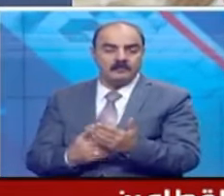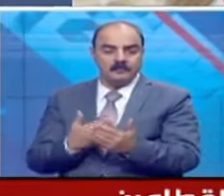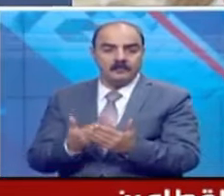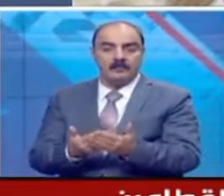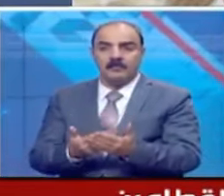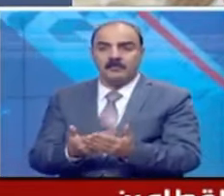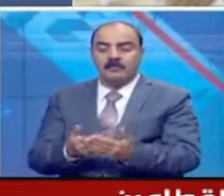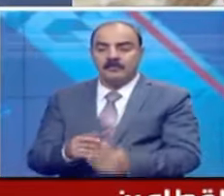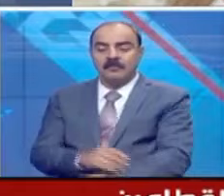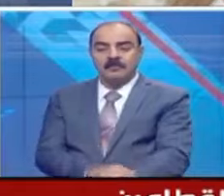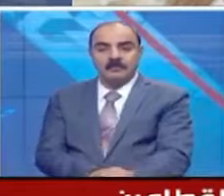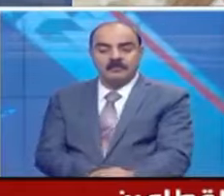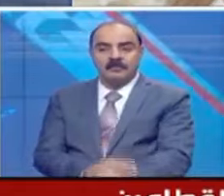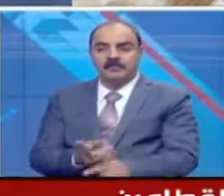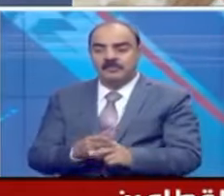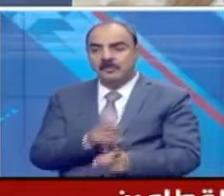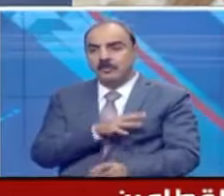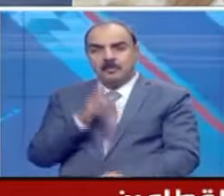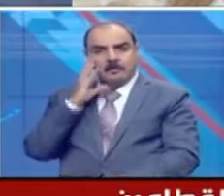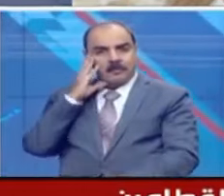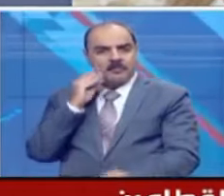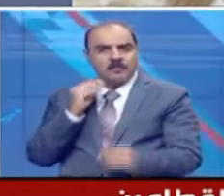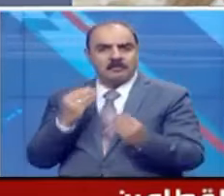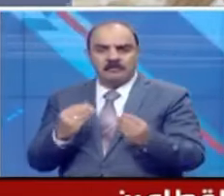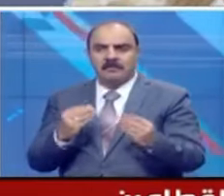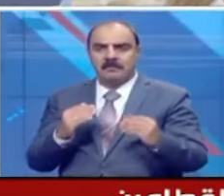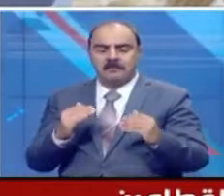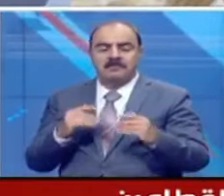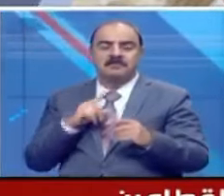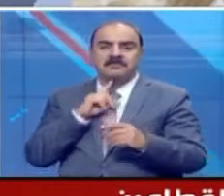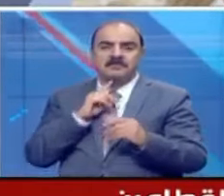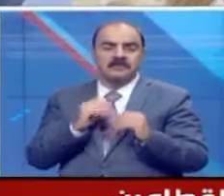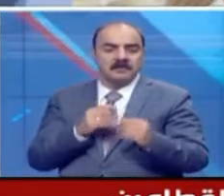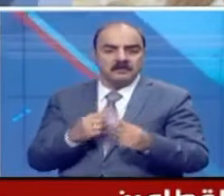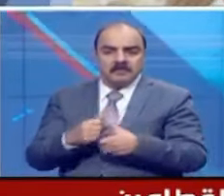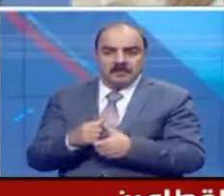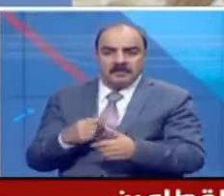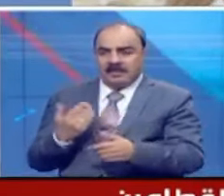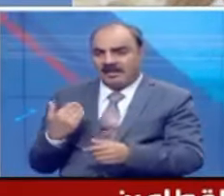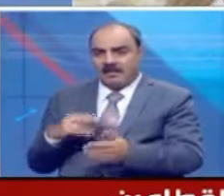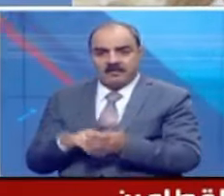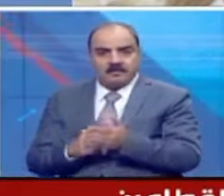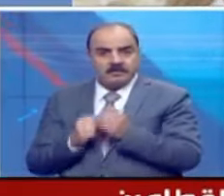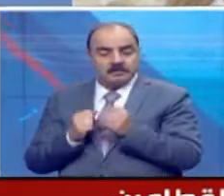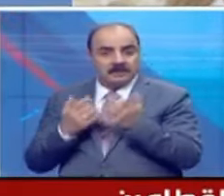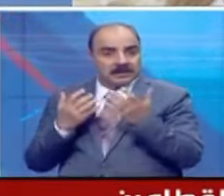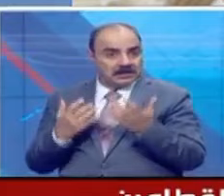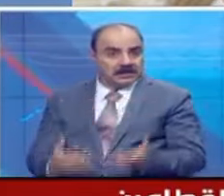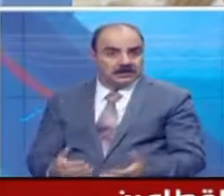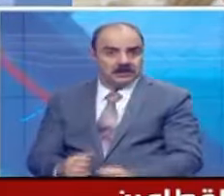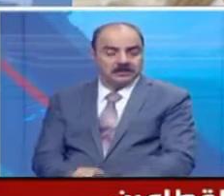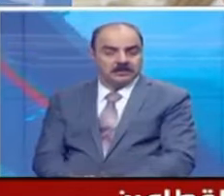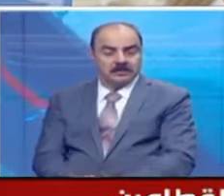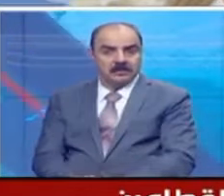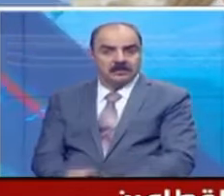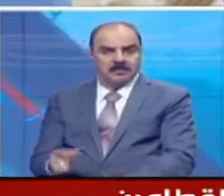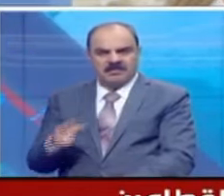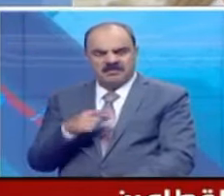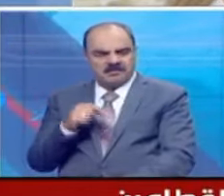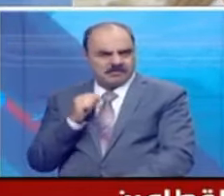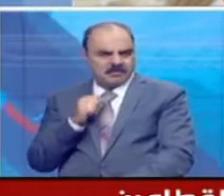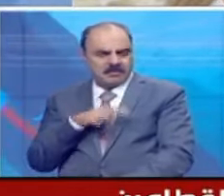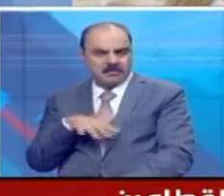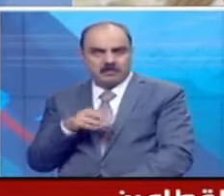على المواطن لتخفيف العبء عليه، خصوصا إن احنا في الفترة الأخيرة كان في عبء كبير جدا نتيجة الظروف اللي